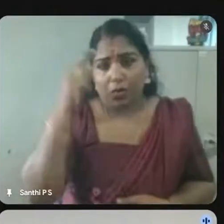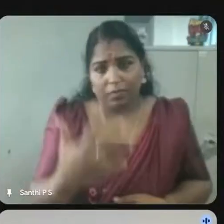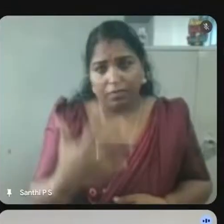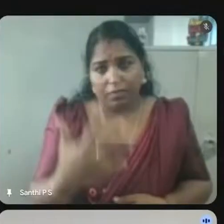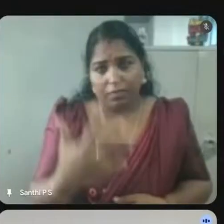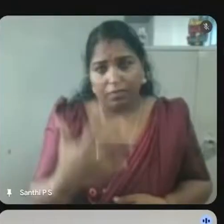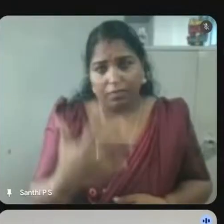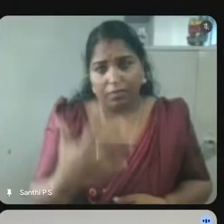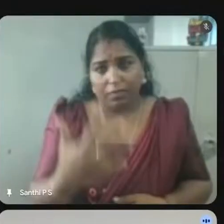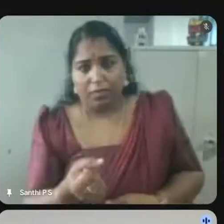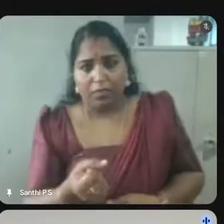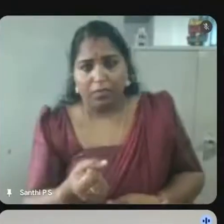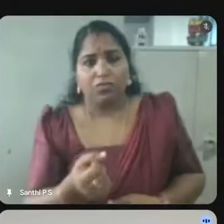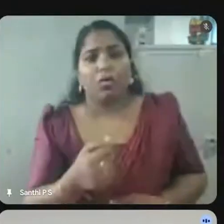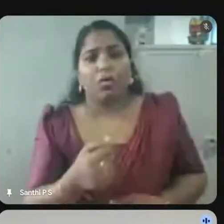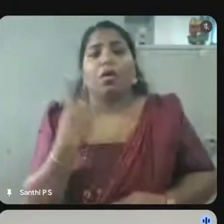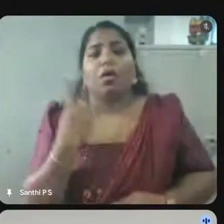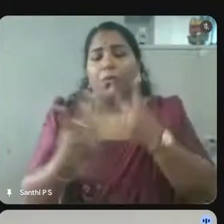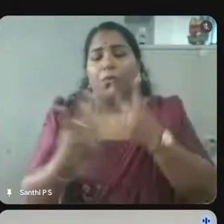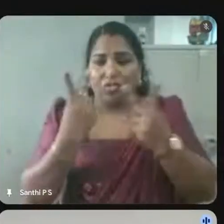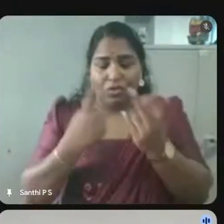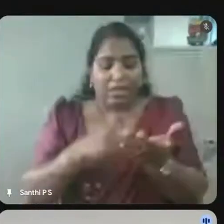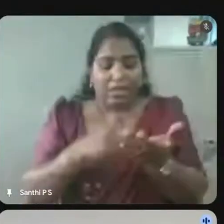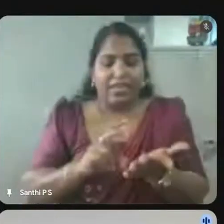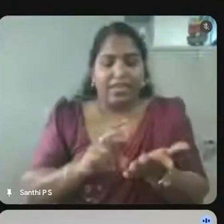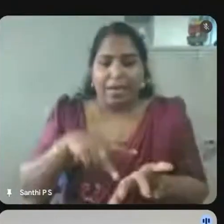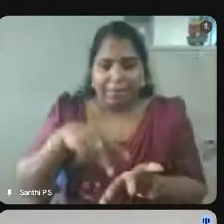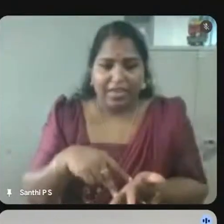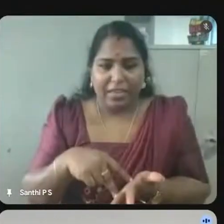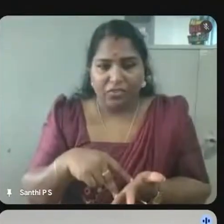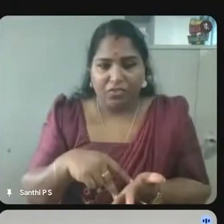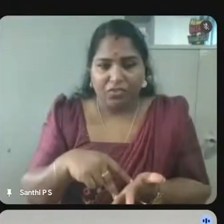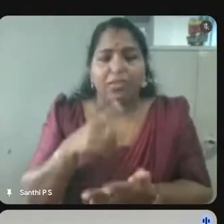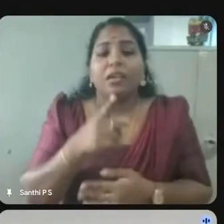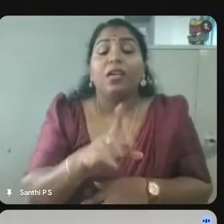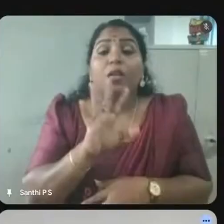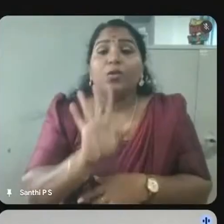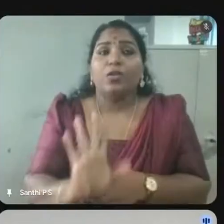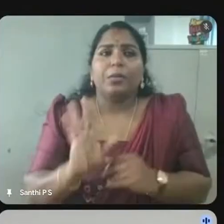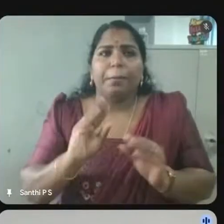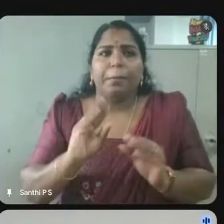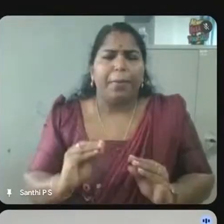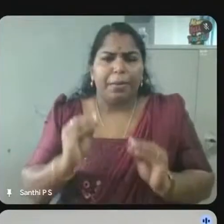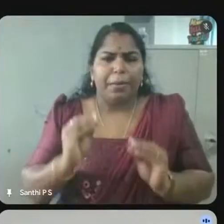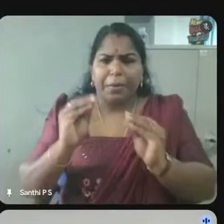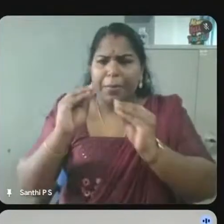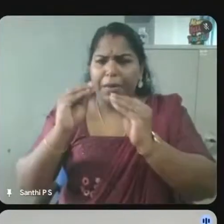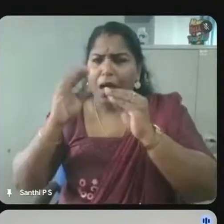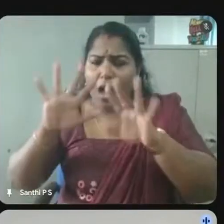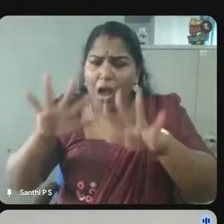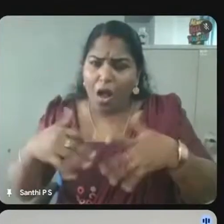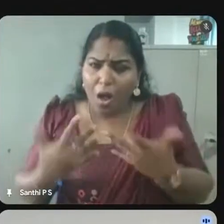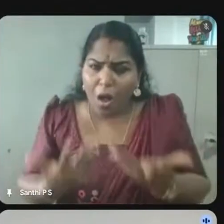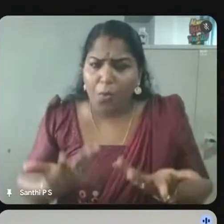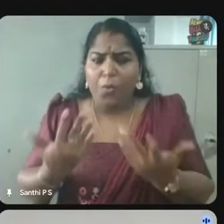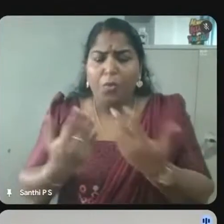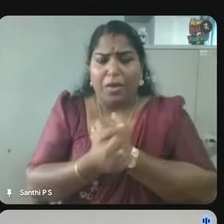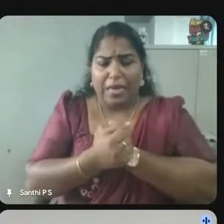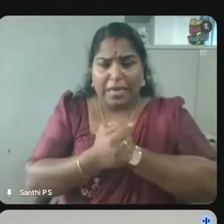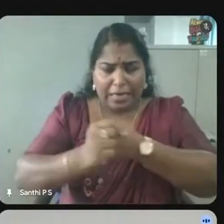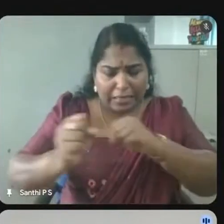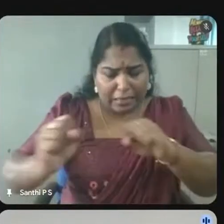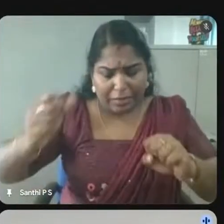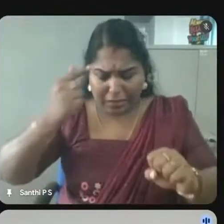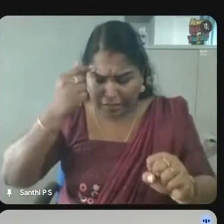പുനരധിവാസത്തിനെയാണ് നമ്മൾ വിഷ്വൽ റീഹാബിലിറ്റേഷൻ എന്ന് പറയുന്നത്. അത് എത്രത്തോളം നമുക്ക് മെച്ചപ്പെടുത്താൻ പറ്റുമോ, എത്രത്തോളം അവർക്ക് ഇൻഡിപെൻഡന്റ് ആയിട്ട്